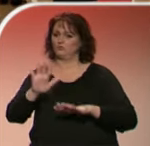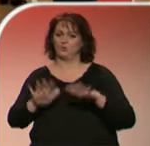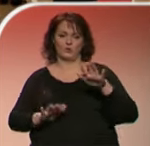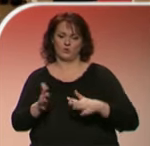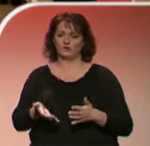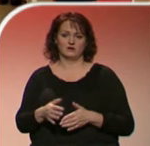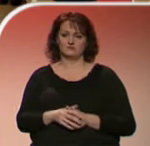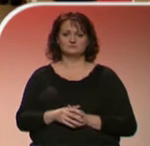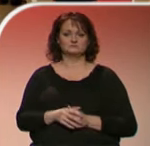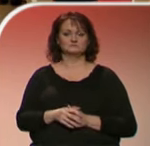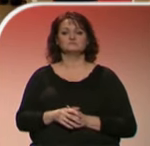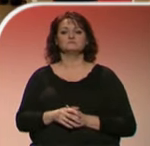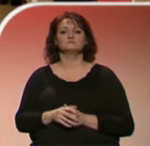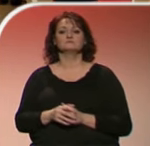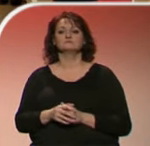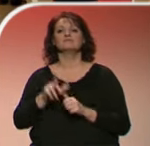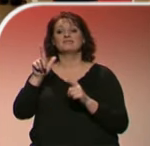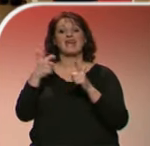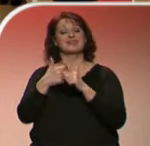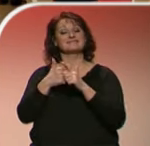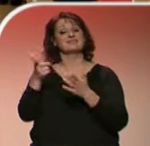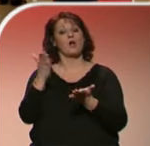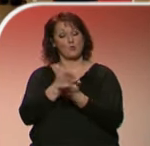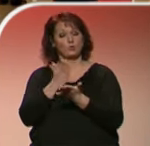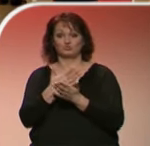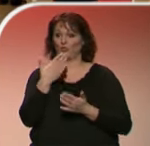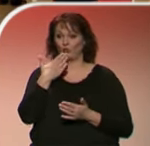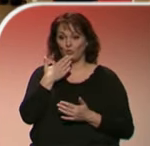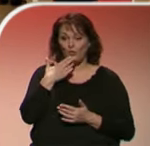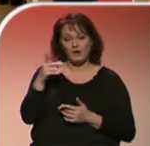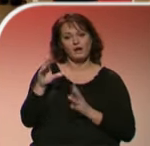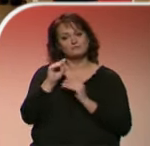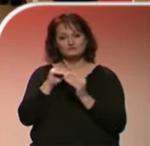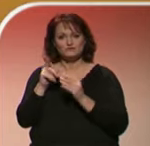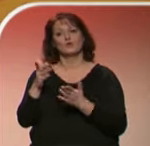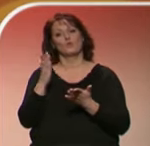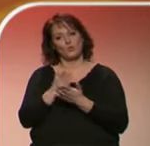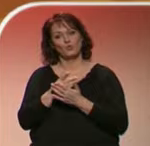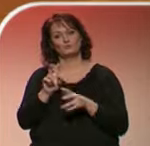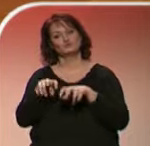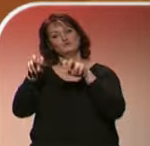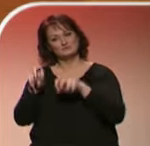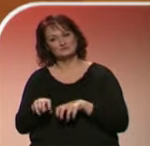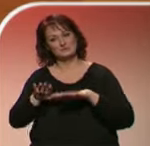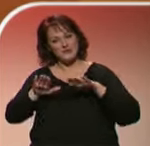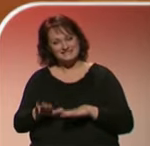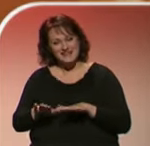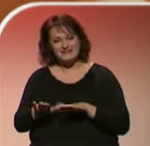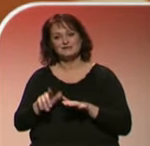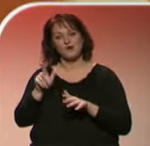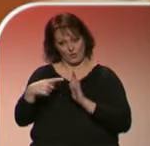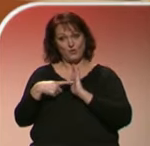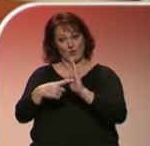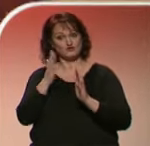svaly. Tak. No. To lepší. Kristýnka už se začíná nudit, tak ano, myslím, že nečas se ji usadit do kočárku, že jo? A že